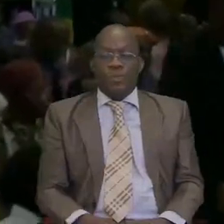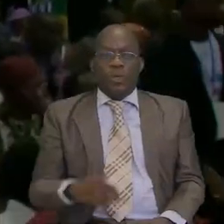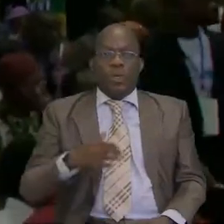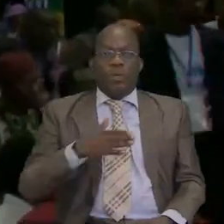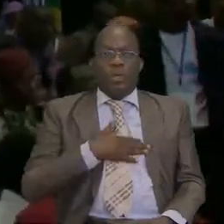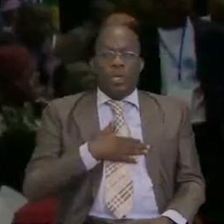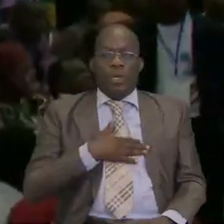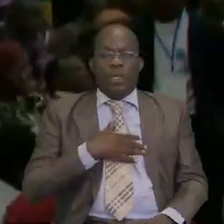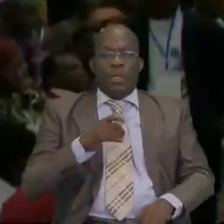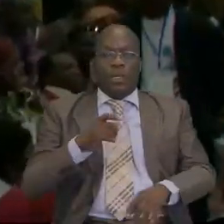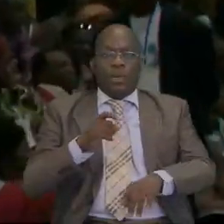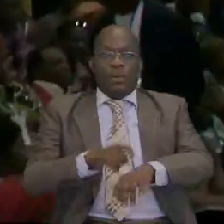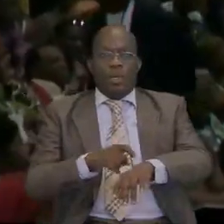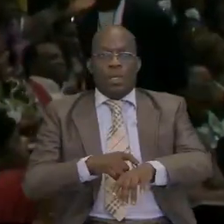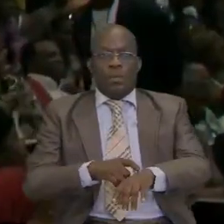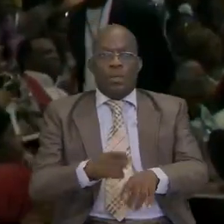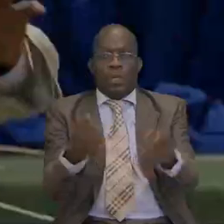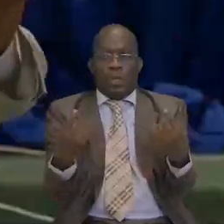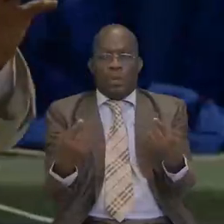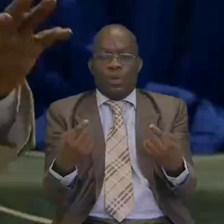Mon heure était venue.